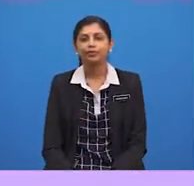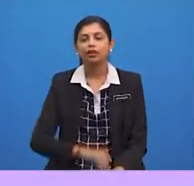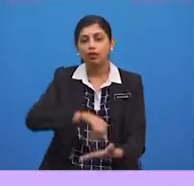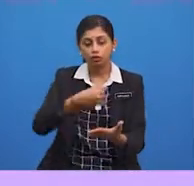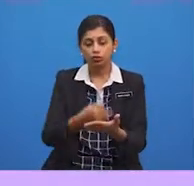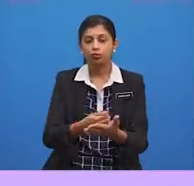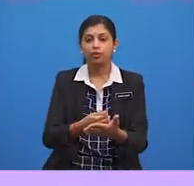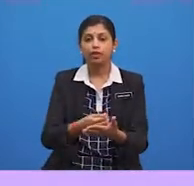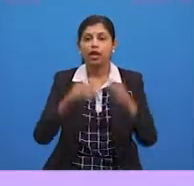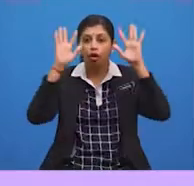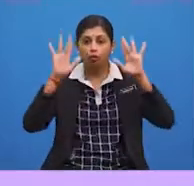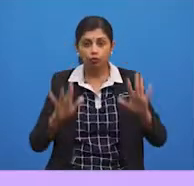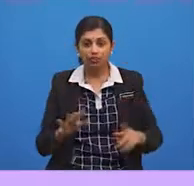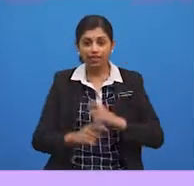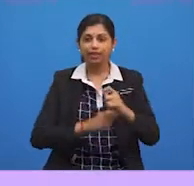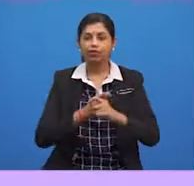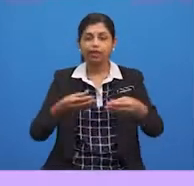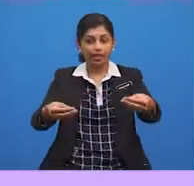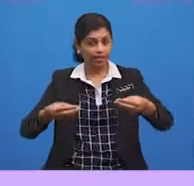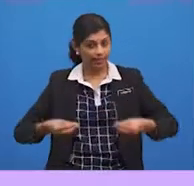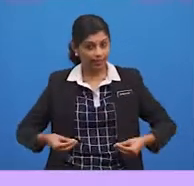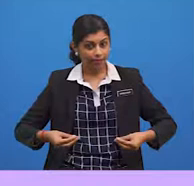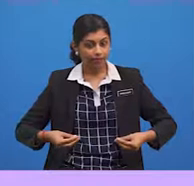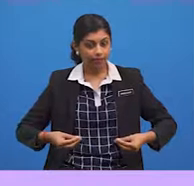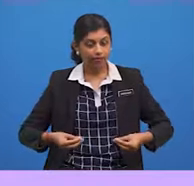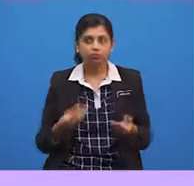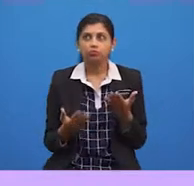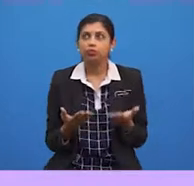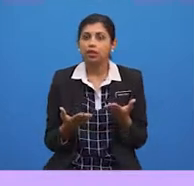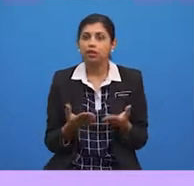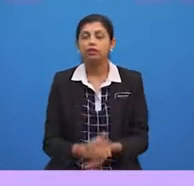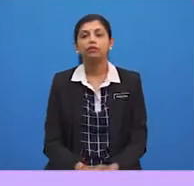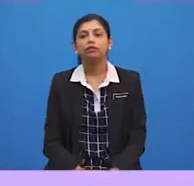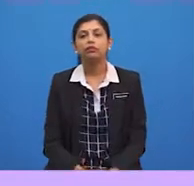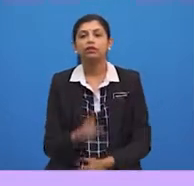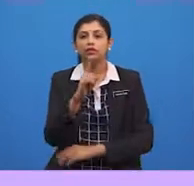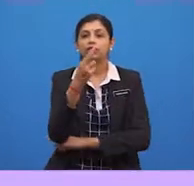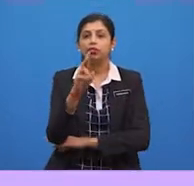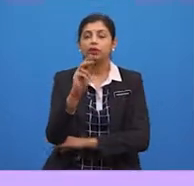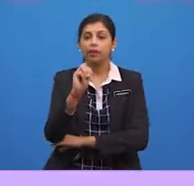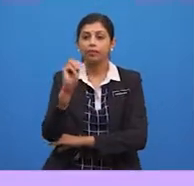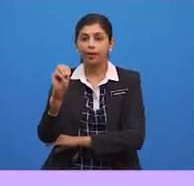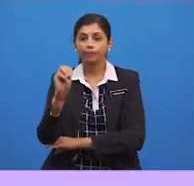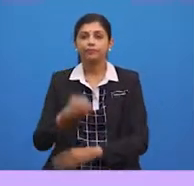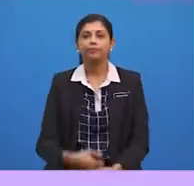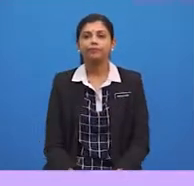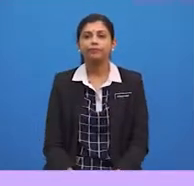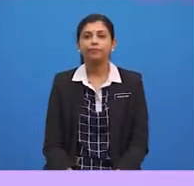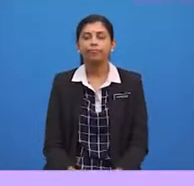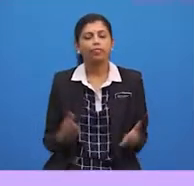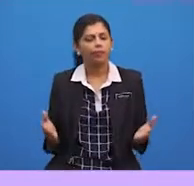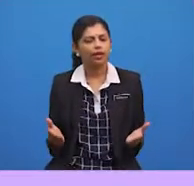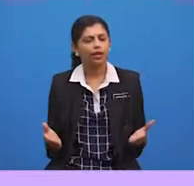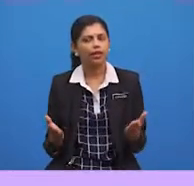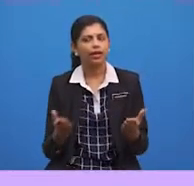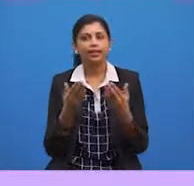hujan tahunan yang diterima kira-kira 1,000 mm